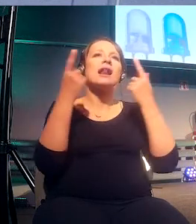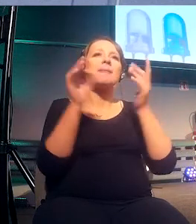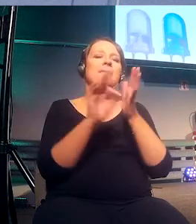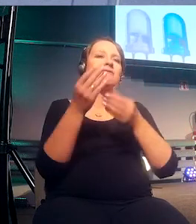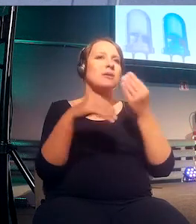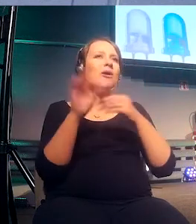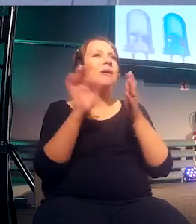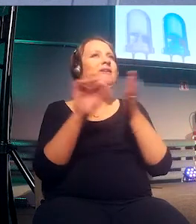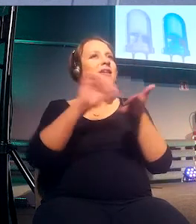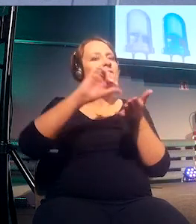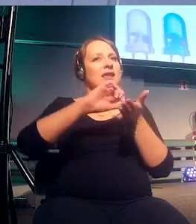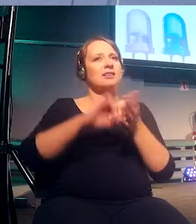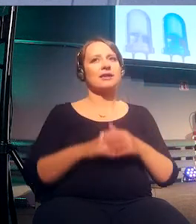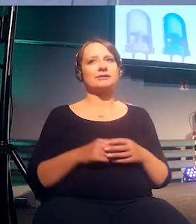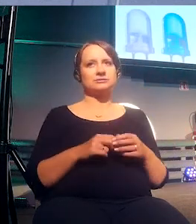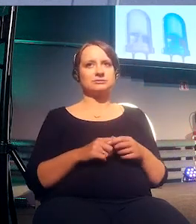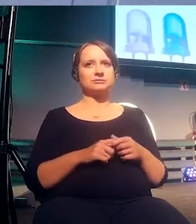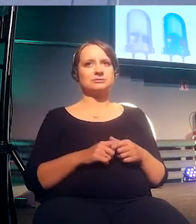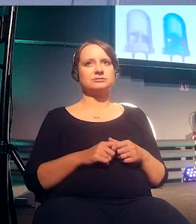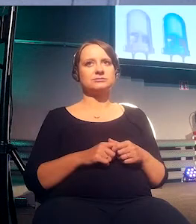na pewnych rynkach dla